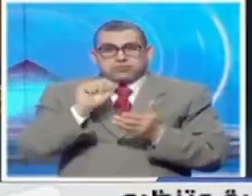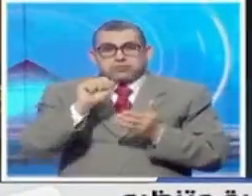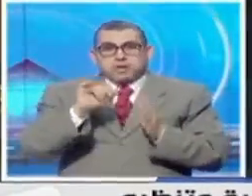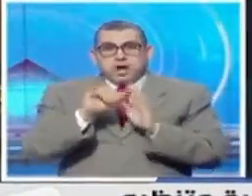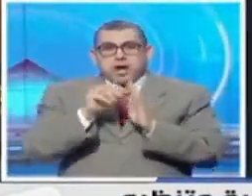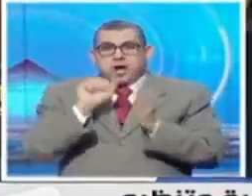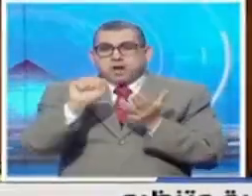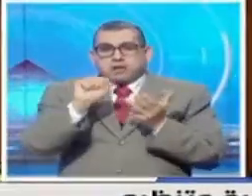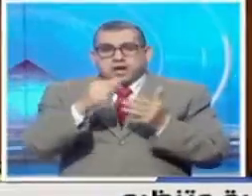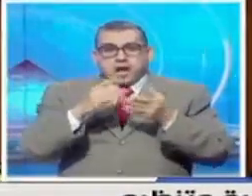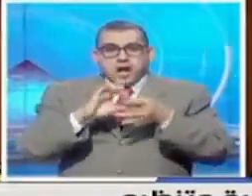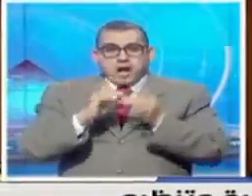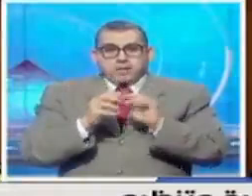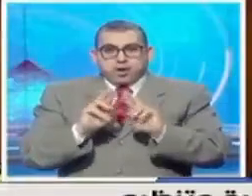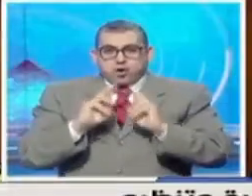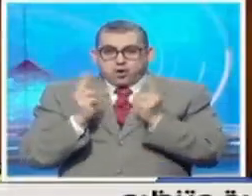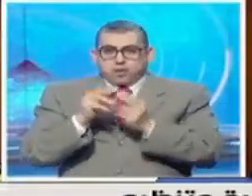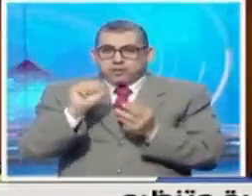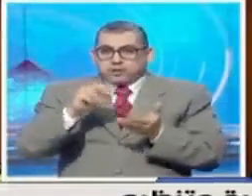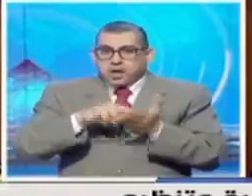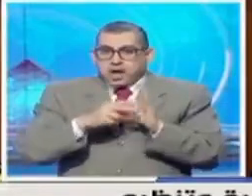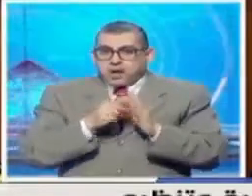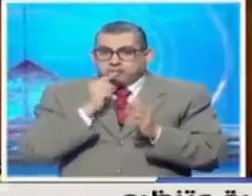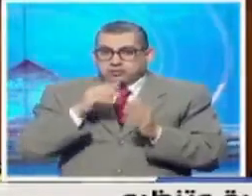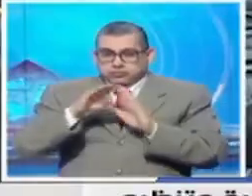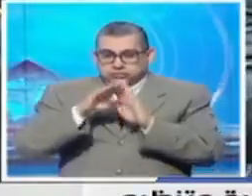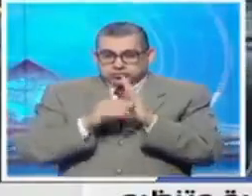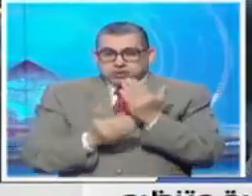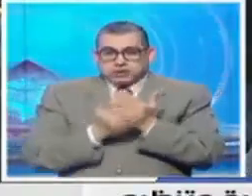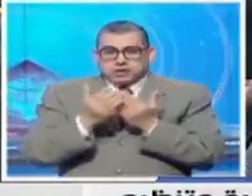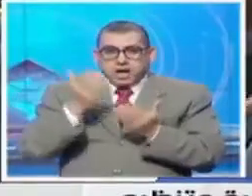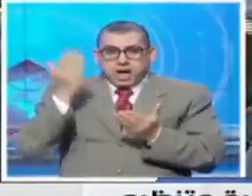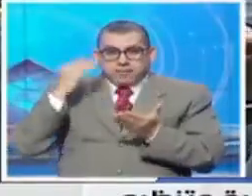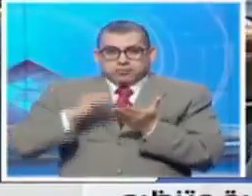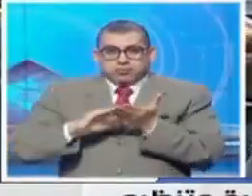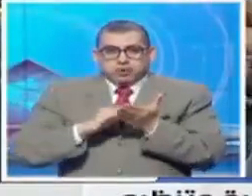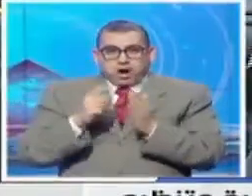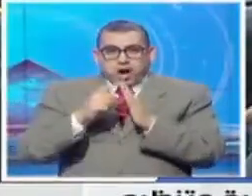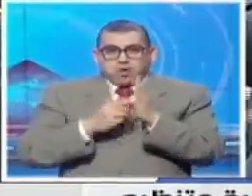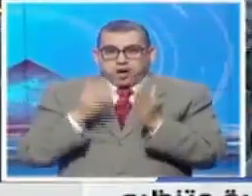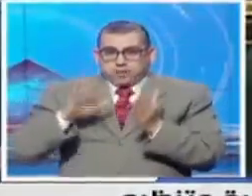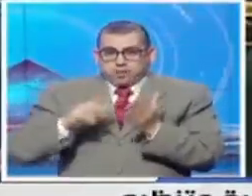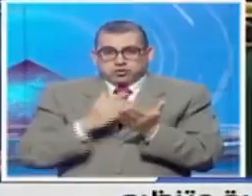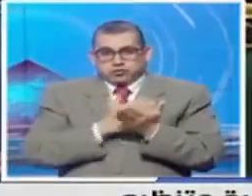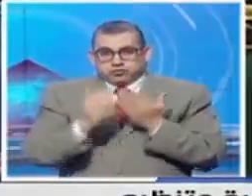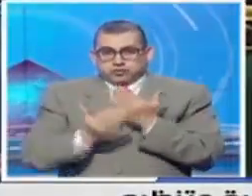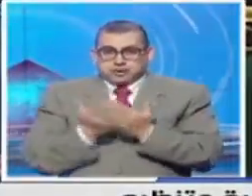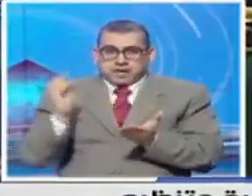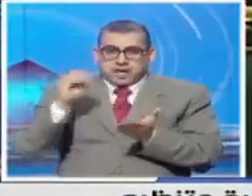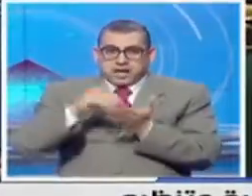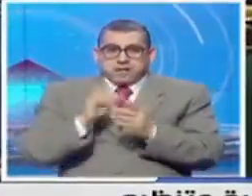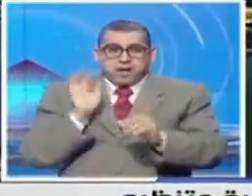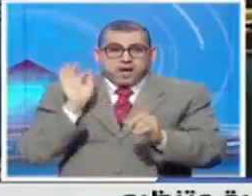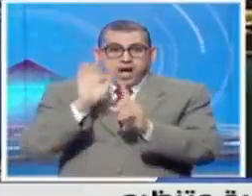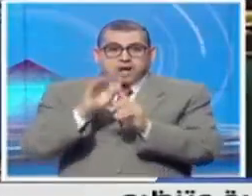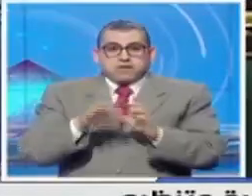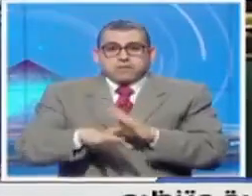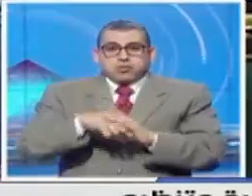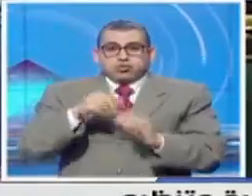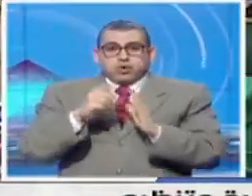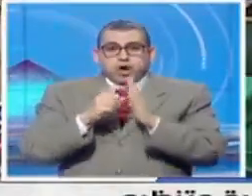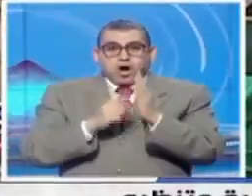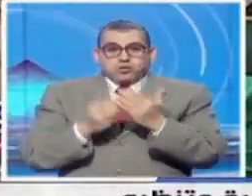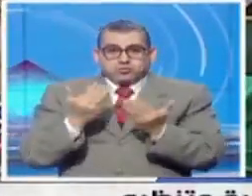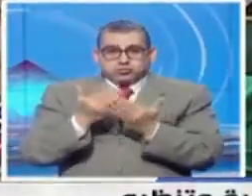الجمعيات العموميه فيها وهو ما يعد تنظيما جديدا لم يكن موجودا في القانون القائم كذلك يحدث مشروع القانون